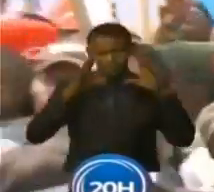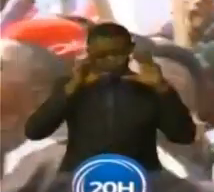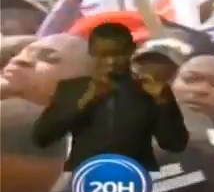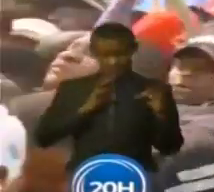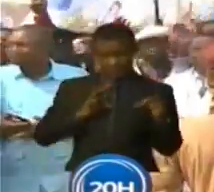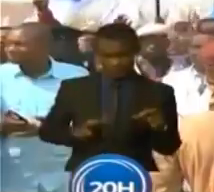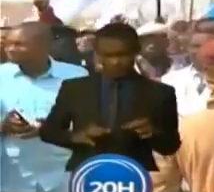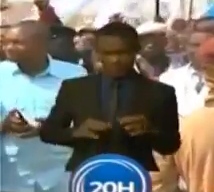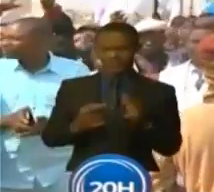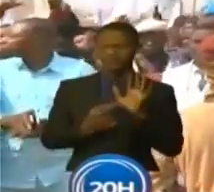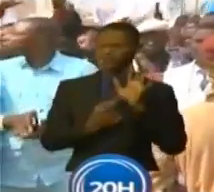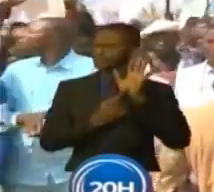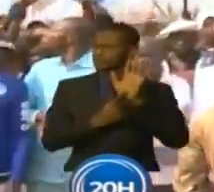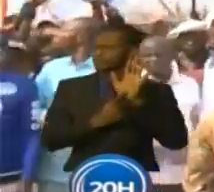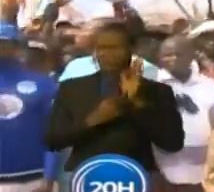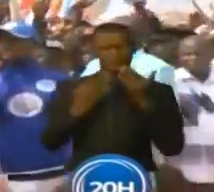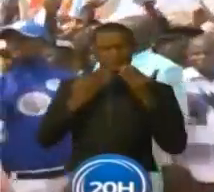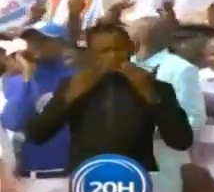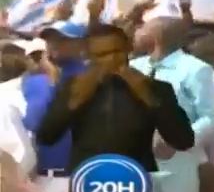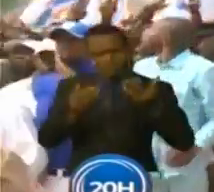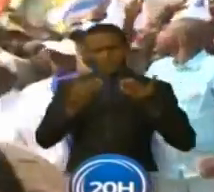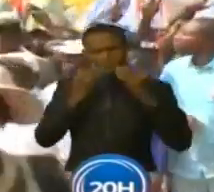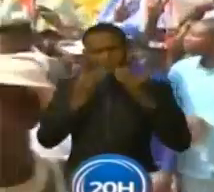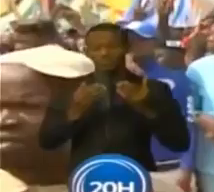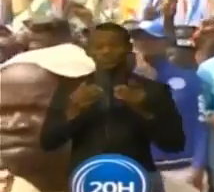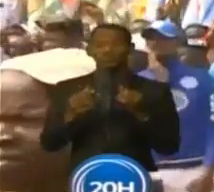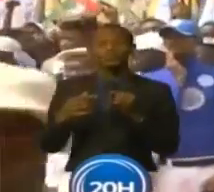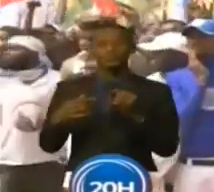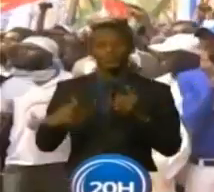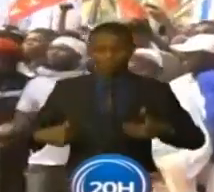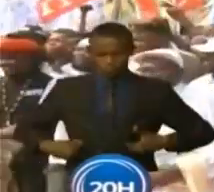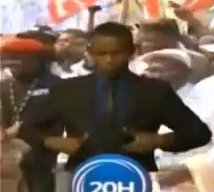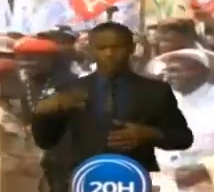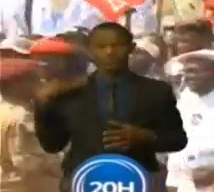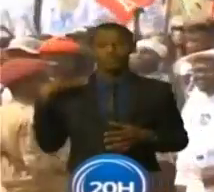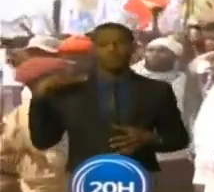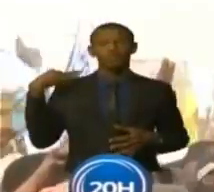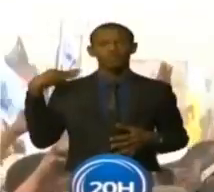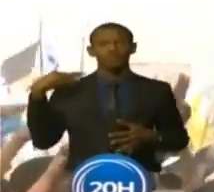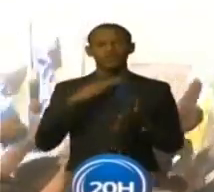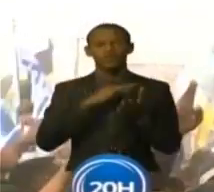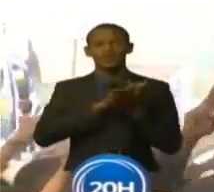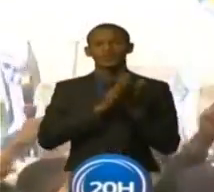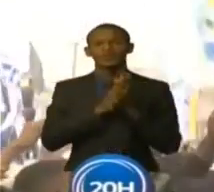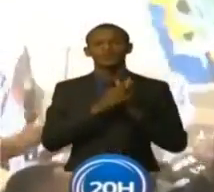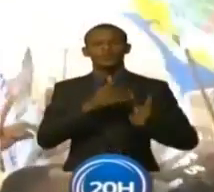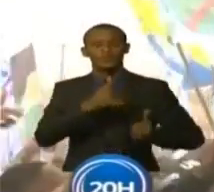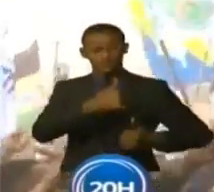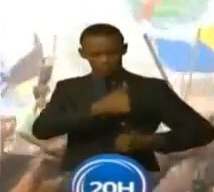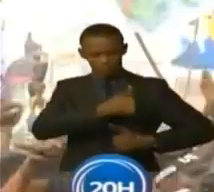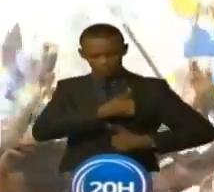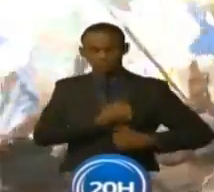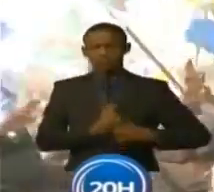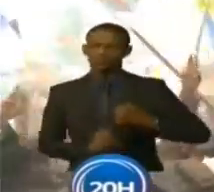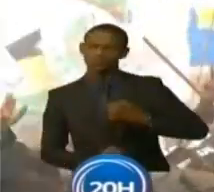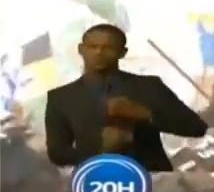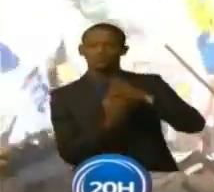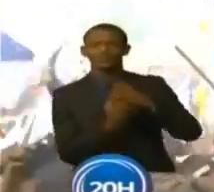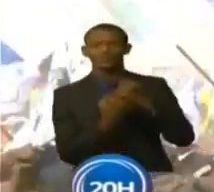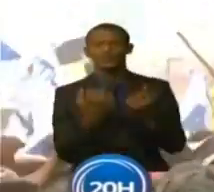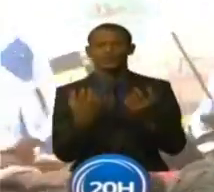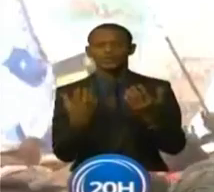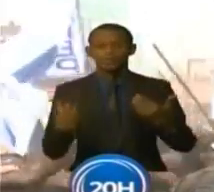les compatriotes qui ont choisi de rejoindre les rangs des forces armées de la République démocratique du Congo. Aujourd'hui, nous sommes environ 40 000